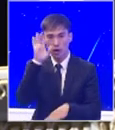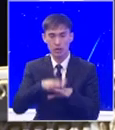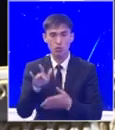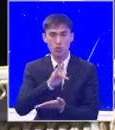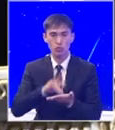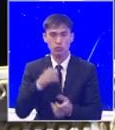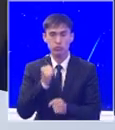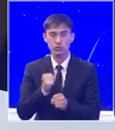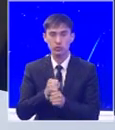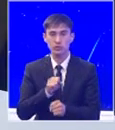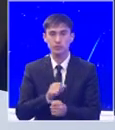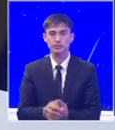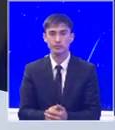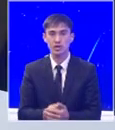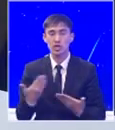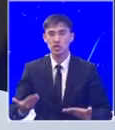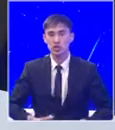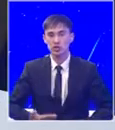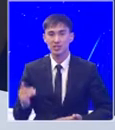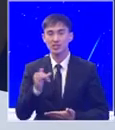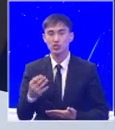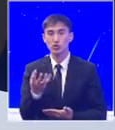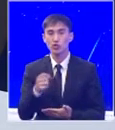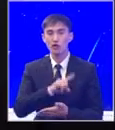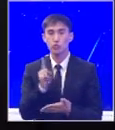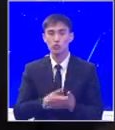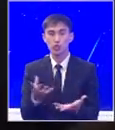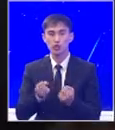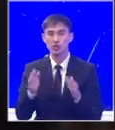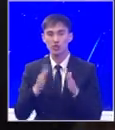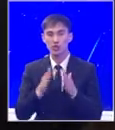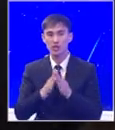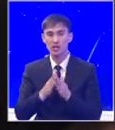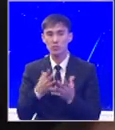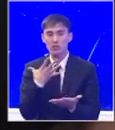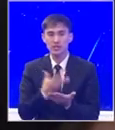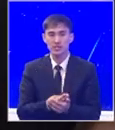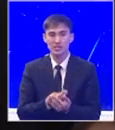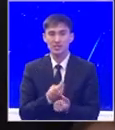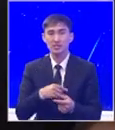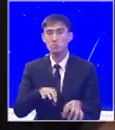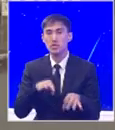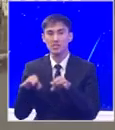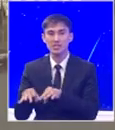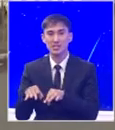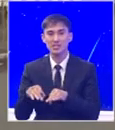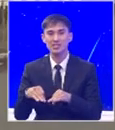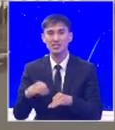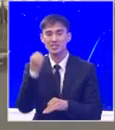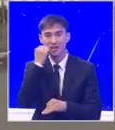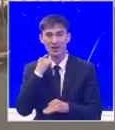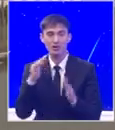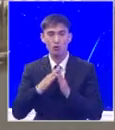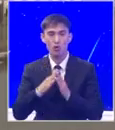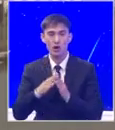лично буду заниматься. Жителей интересовал не только вопрос получения жилья и приватизации, но и переселения из ветхих домов. Они